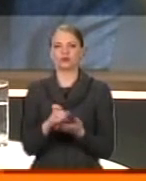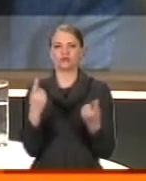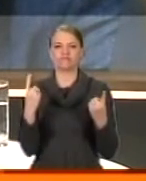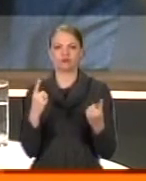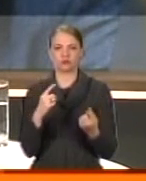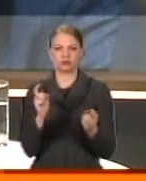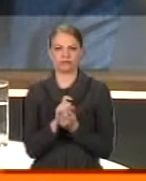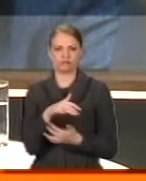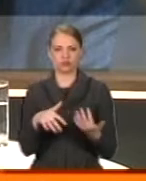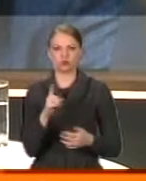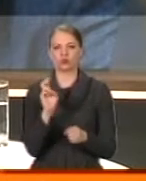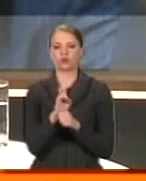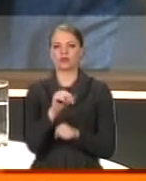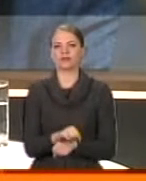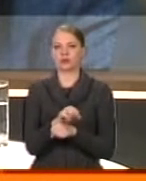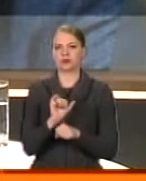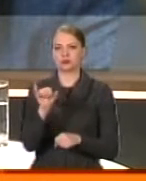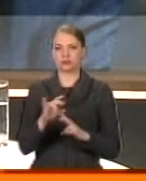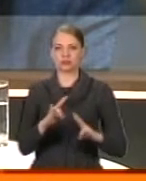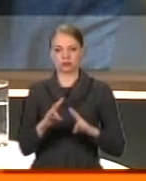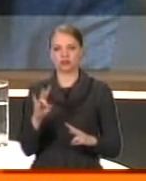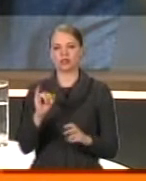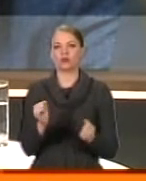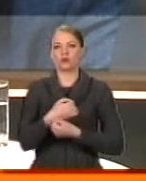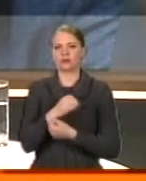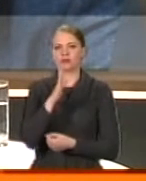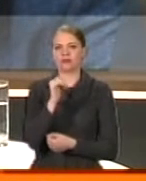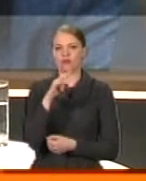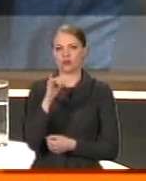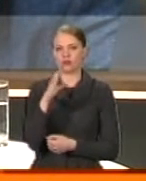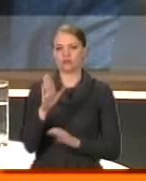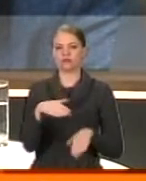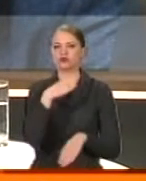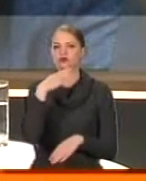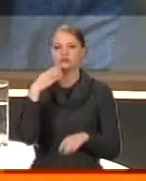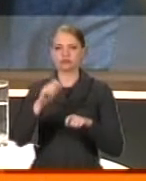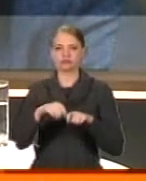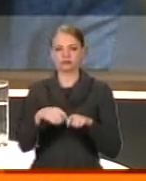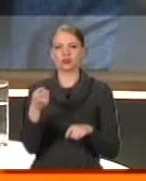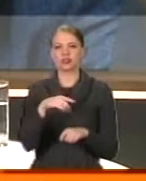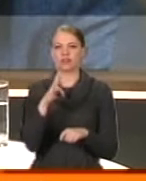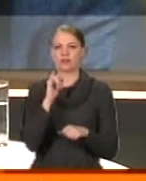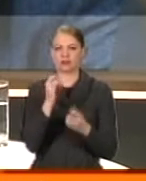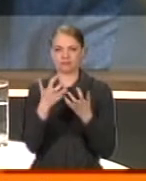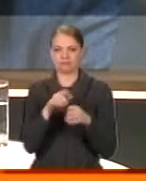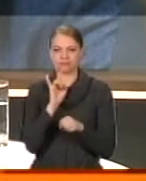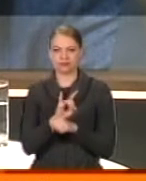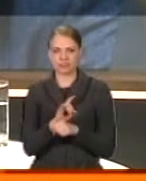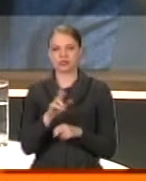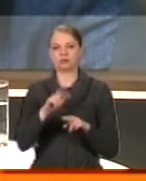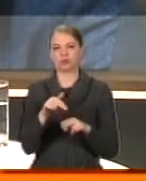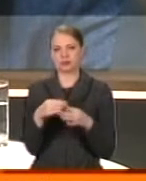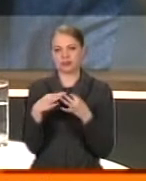гучним скандалом, бо ходив на мітинги з сепаратистами і обіймався з Валуєвим. Після численних перевірок, навіть на детекторі брехні,